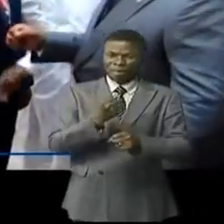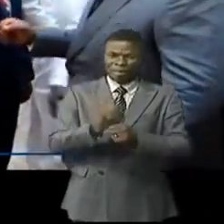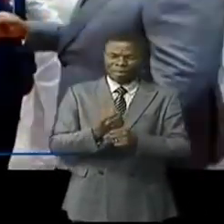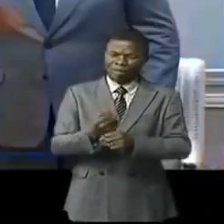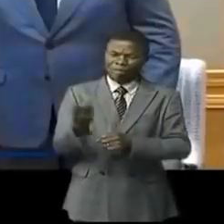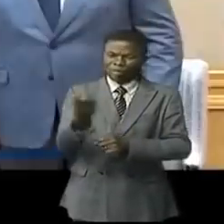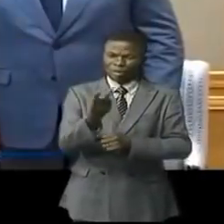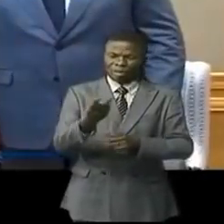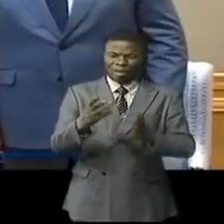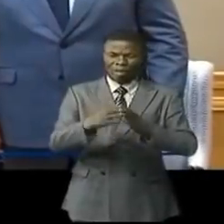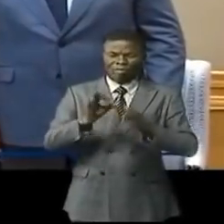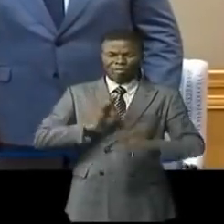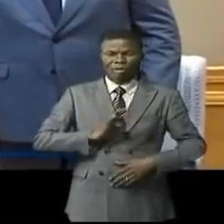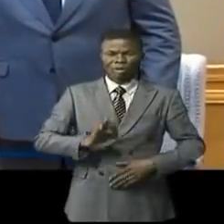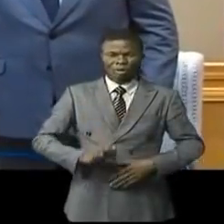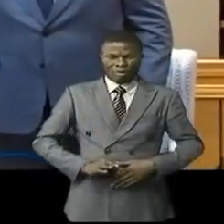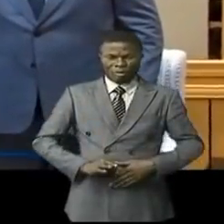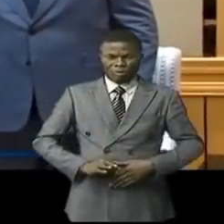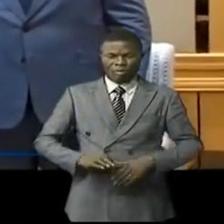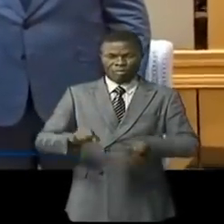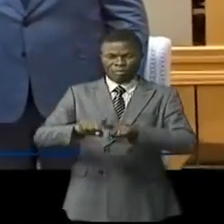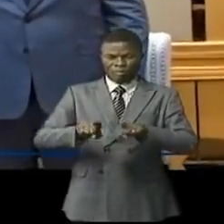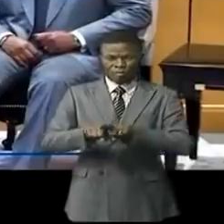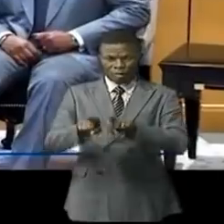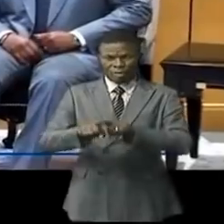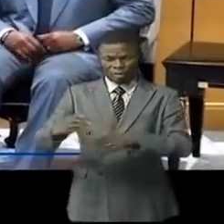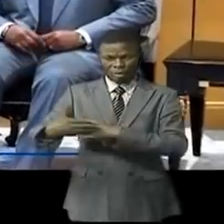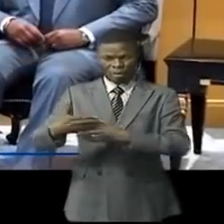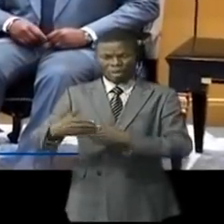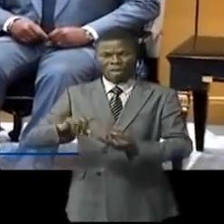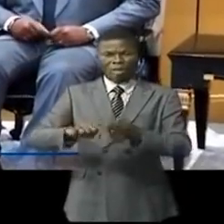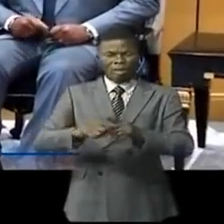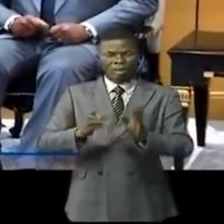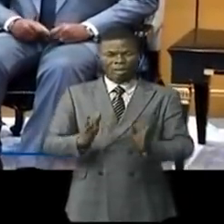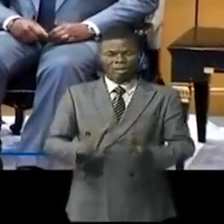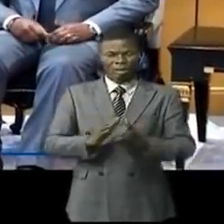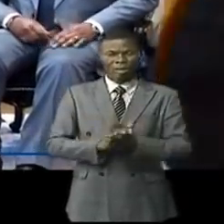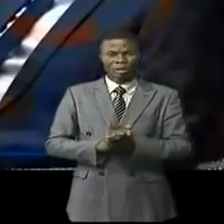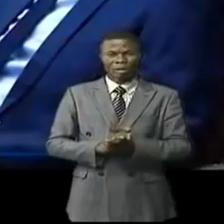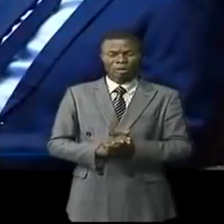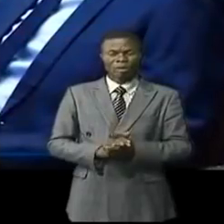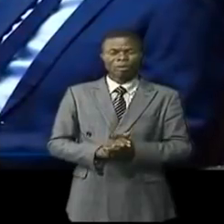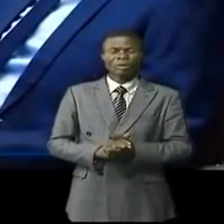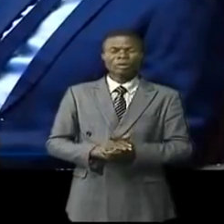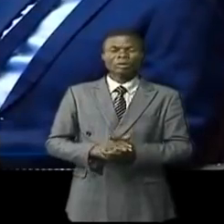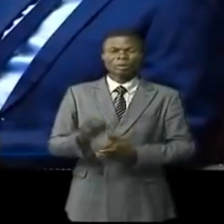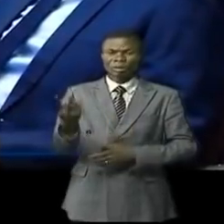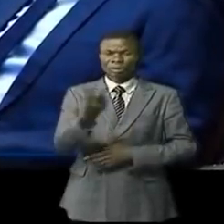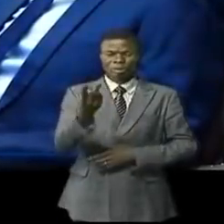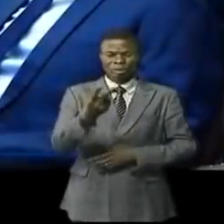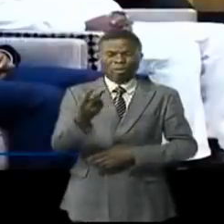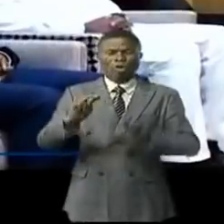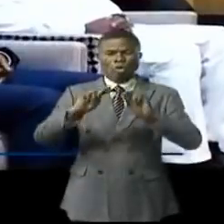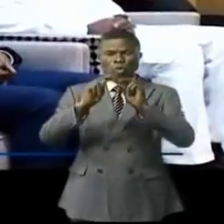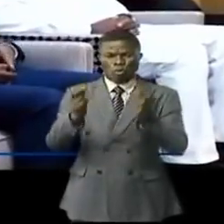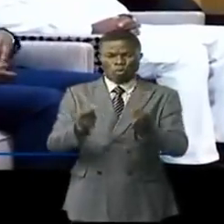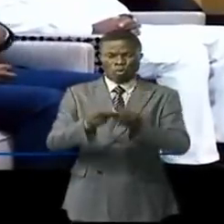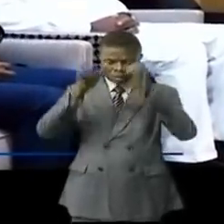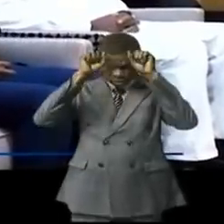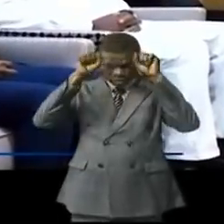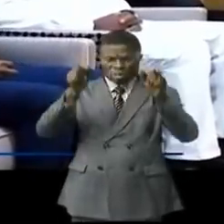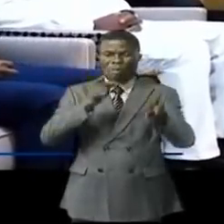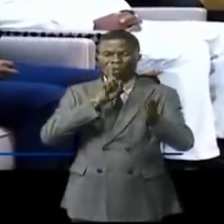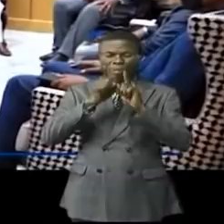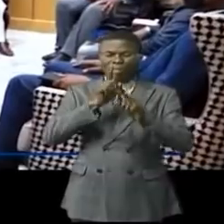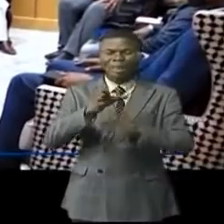président Tshisekedi, aux côtés bien sûr de leurs collaborateurs et experts respectifs. Les deux parties ont longuement échangé